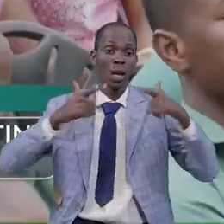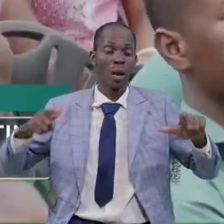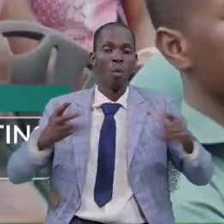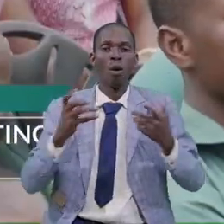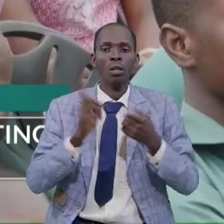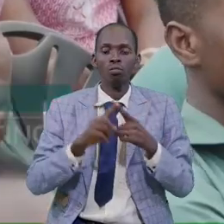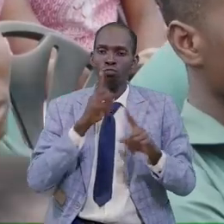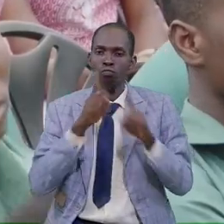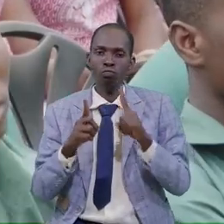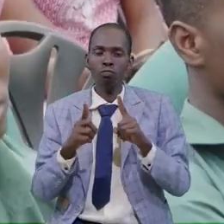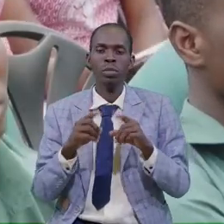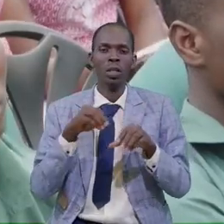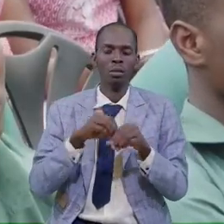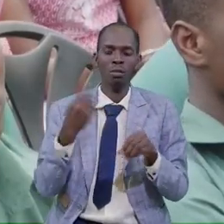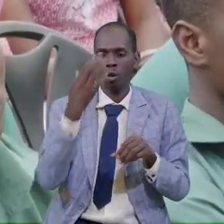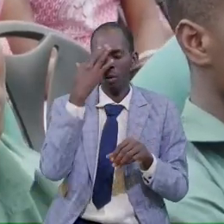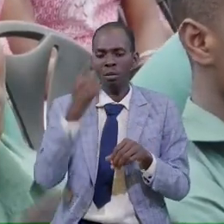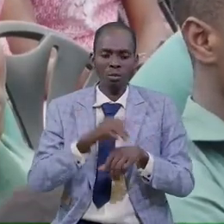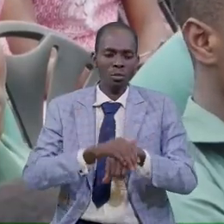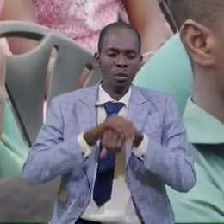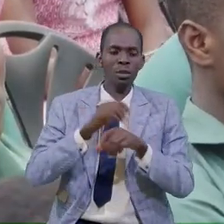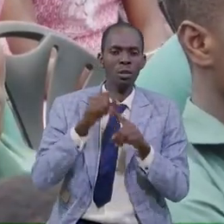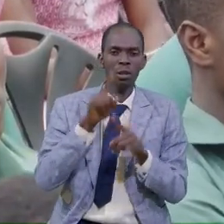le vocabulaire,